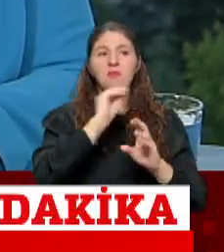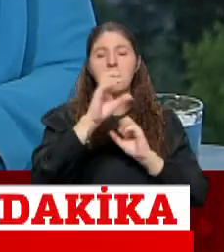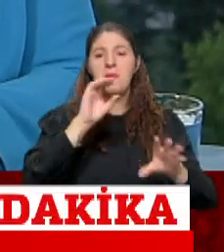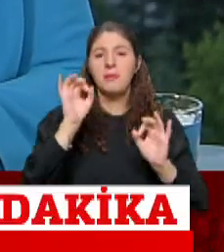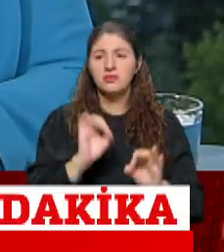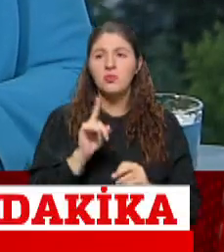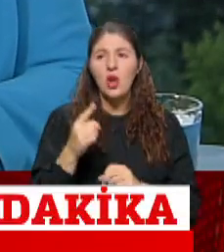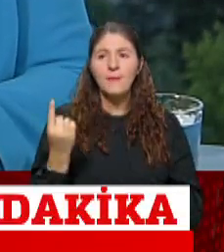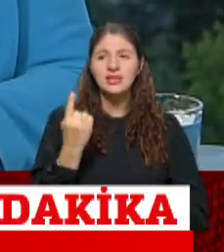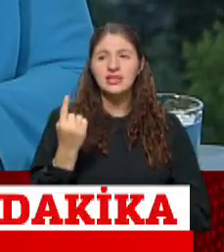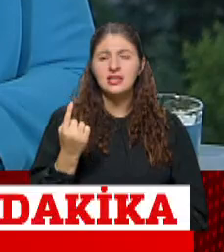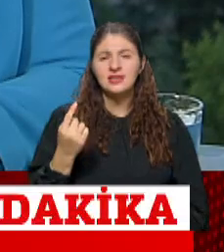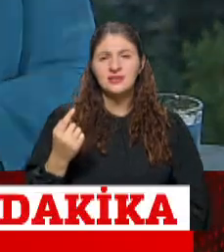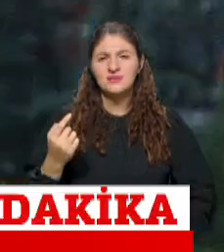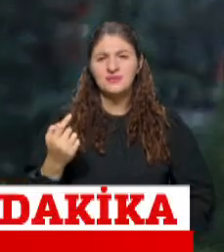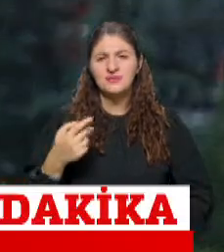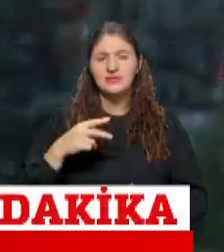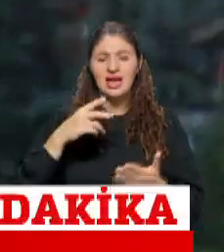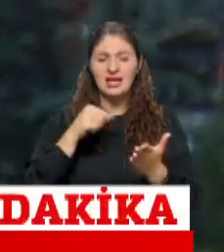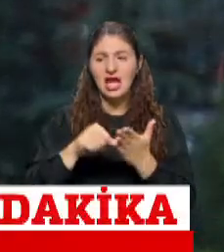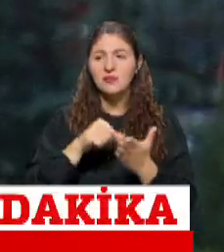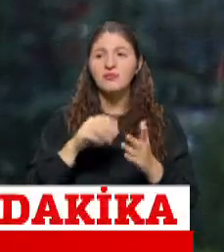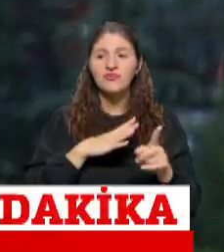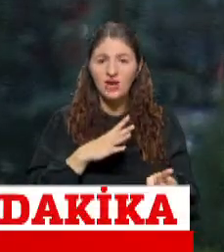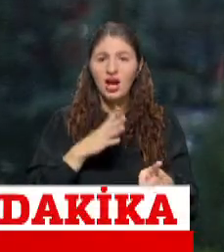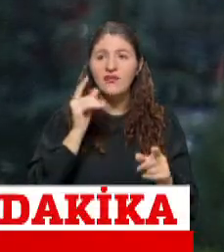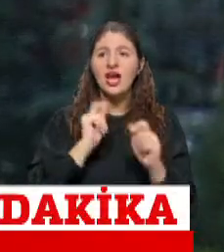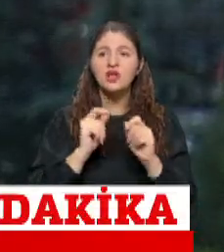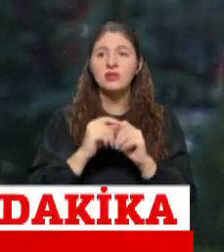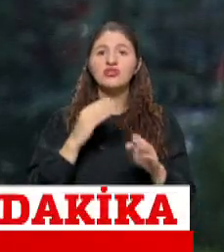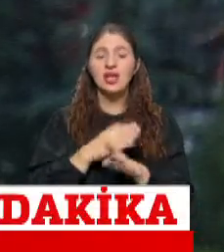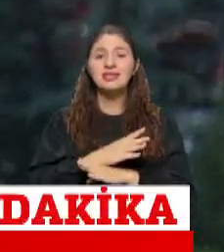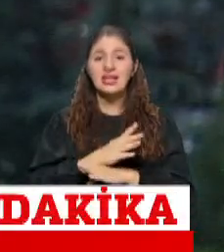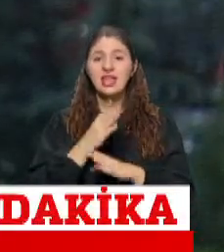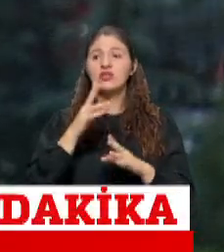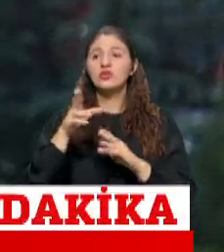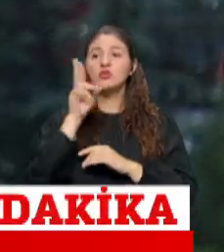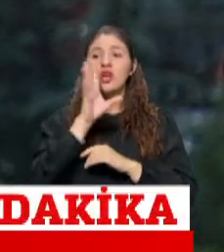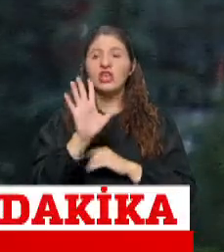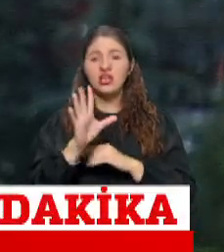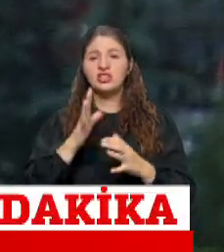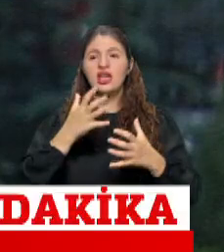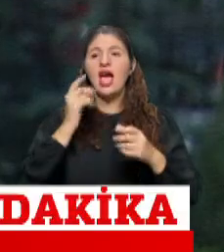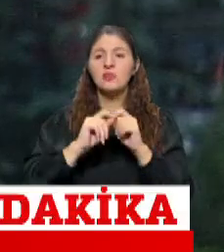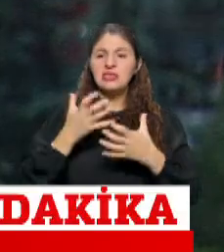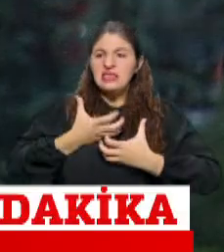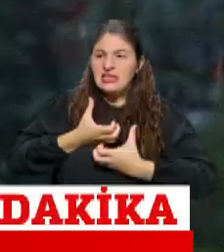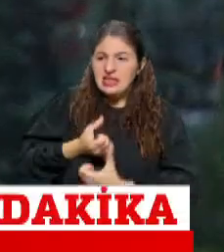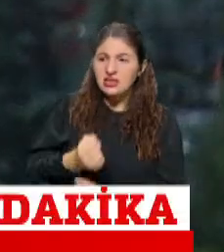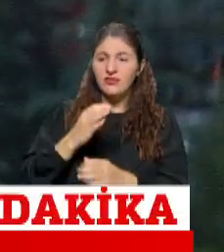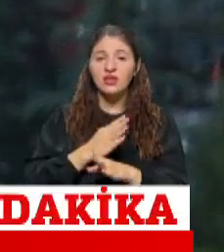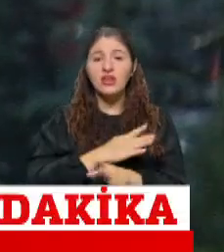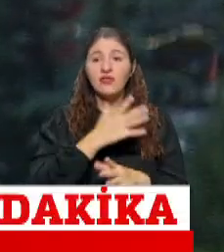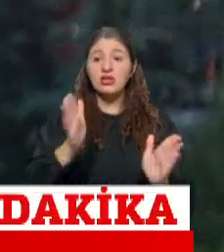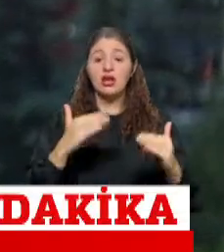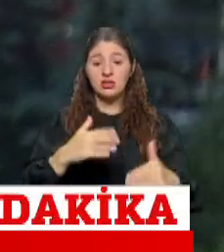ulaşması. Şimdi böyle bir takvim var ama öte yandan ekonomi gerçekten vatandaşı son derece sıkmış durumda.